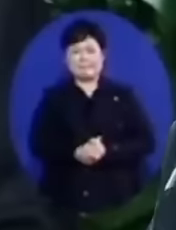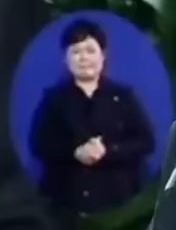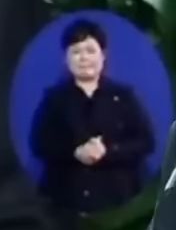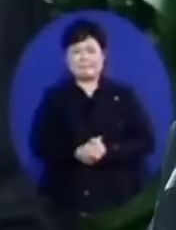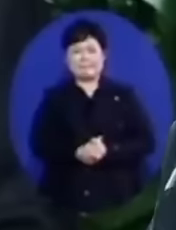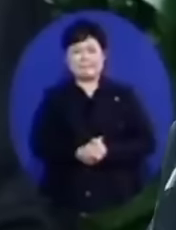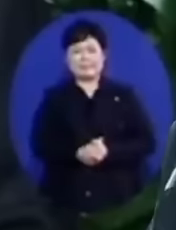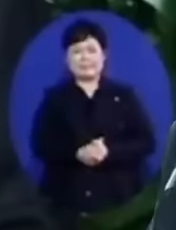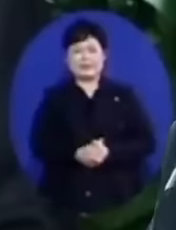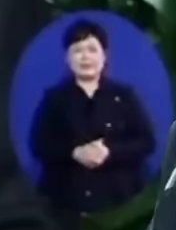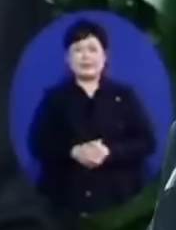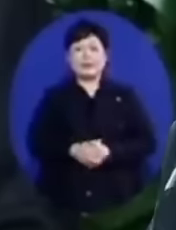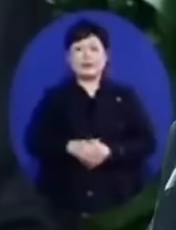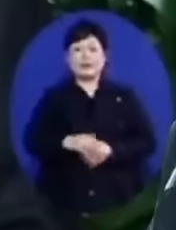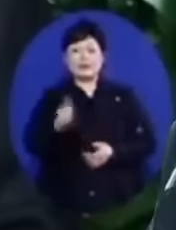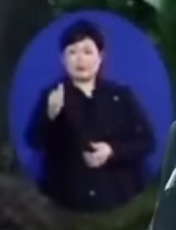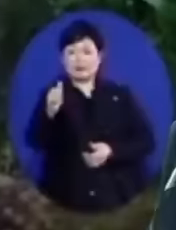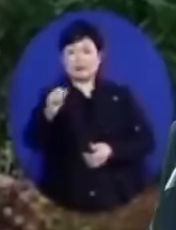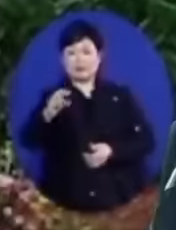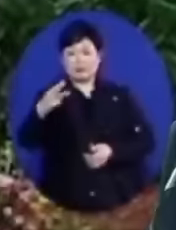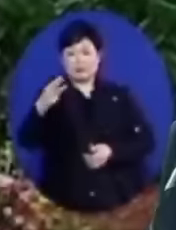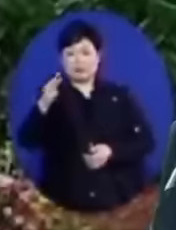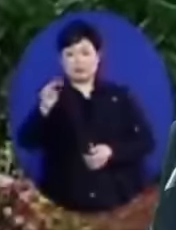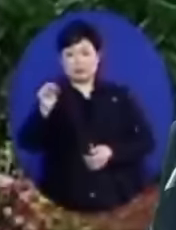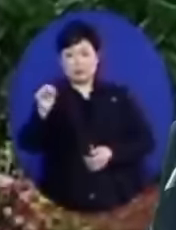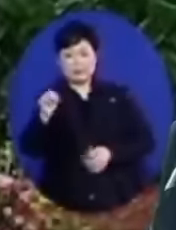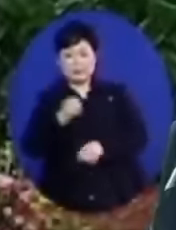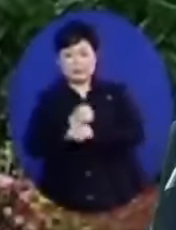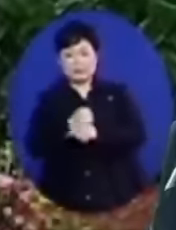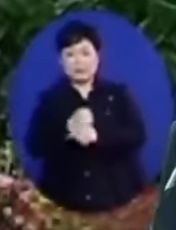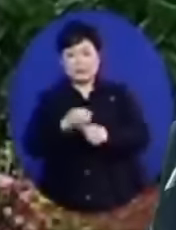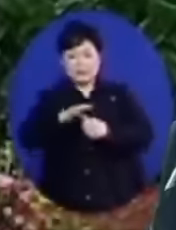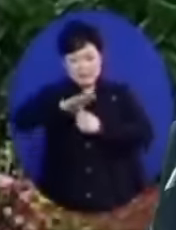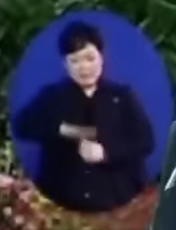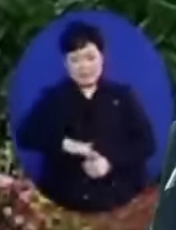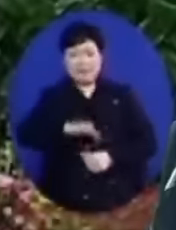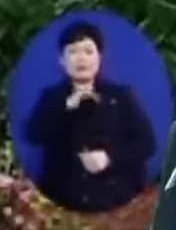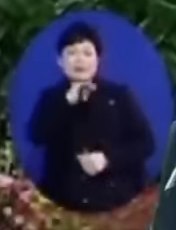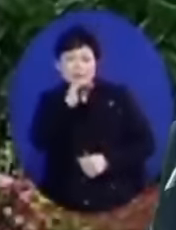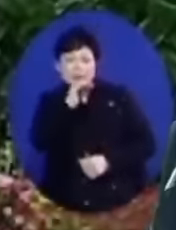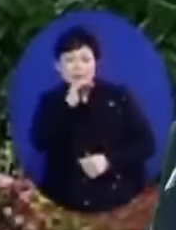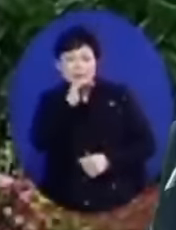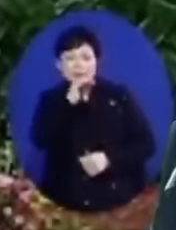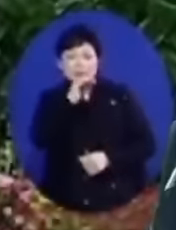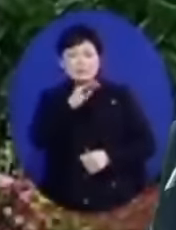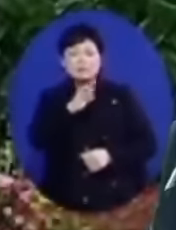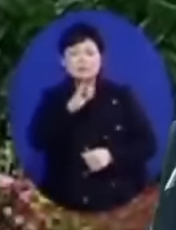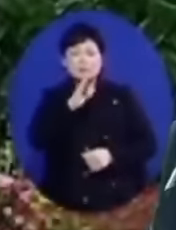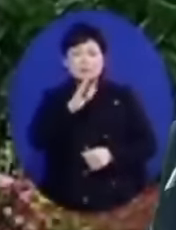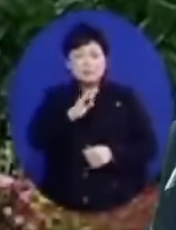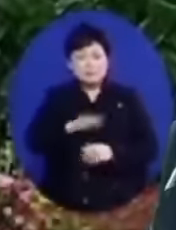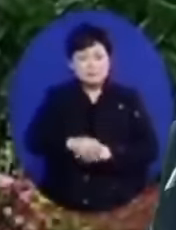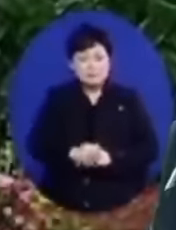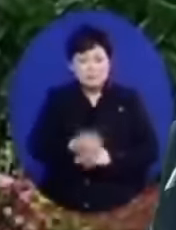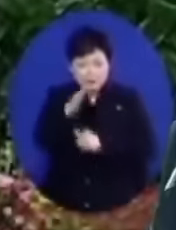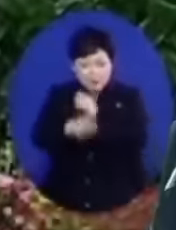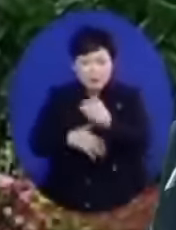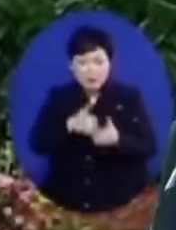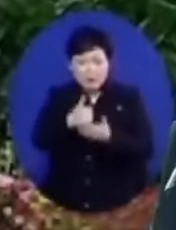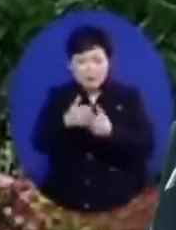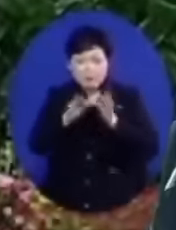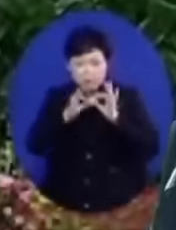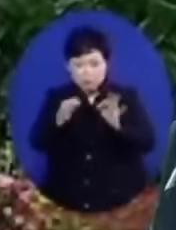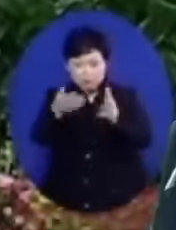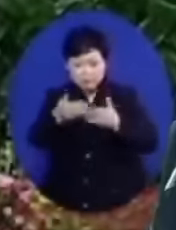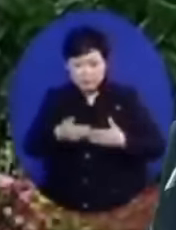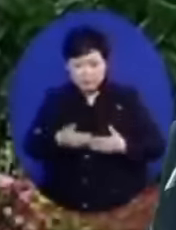게리 토마스는 초대교회에서는 인내와 기다림이 그리스도의 제자라는 증명이었다고 했습니다. 하나님 부르심을